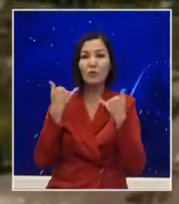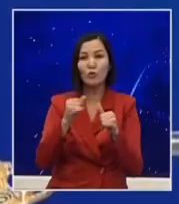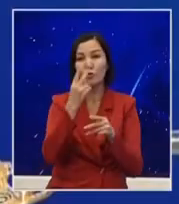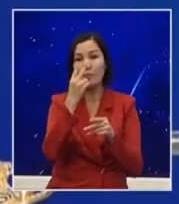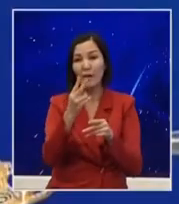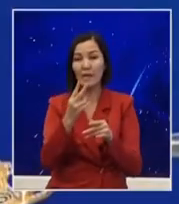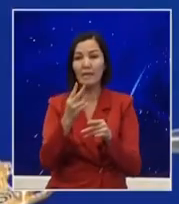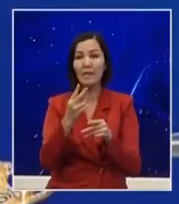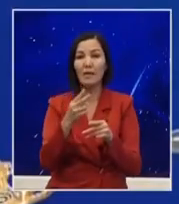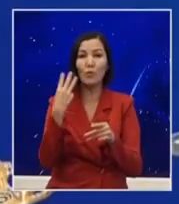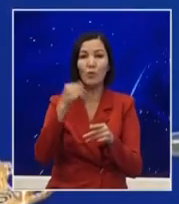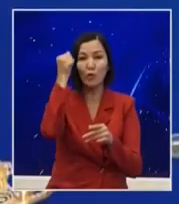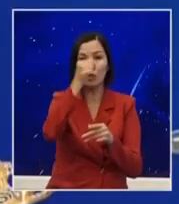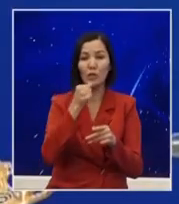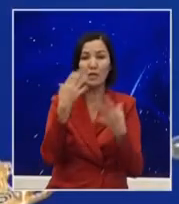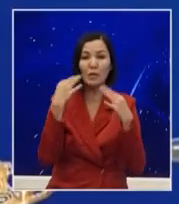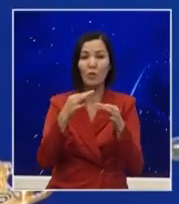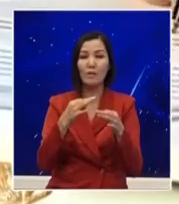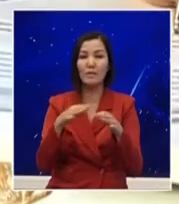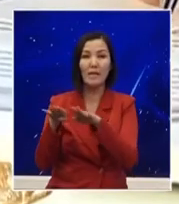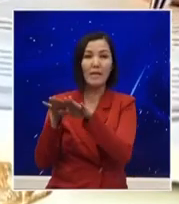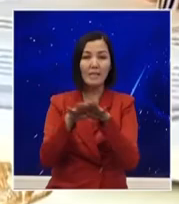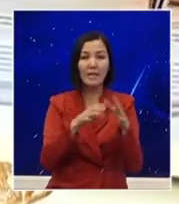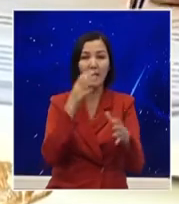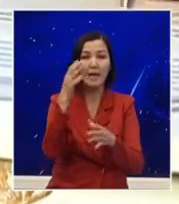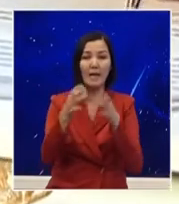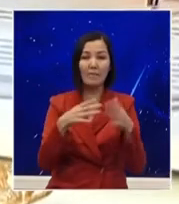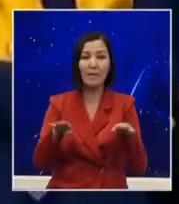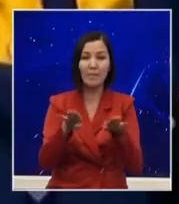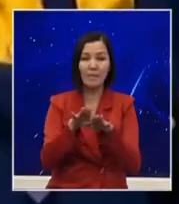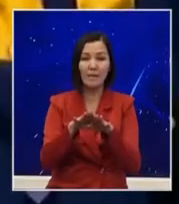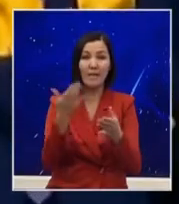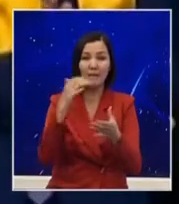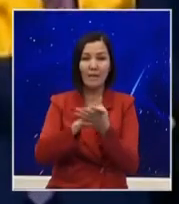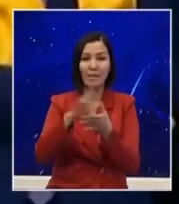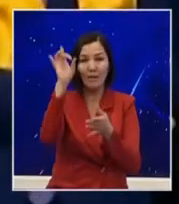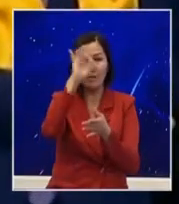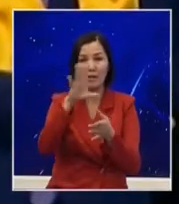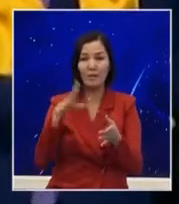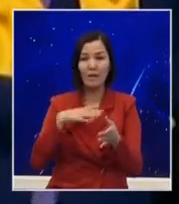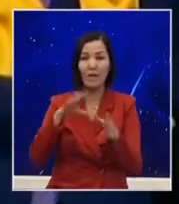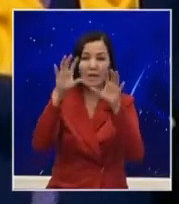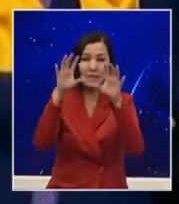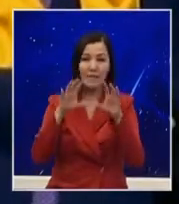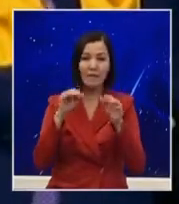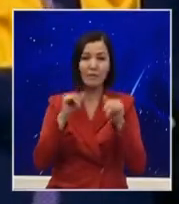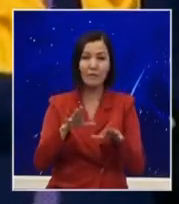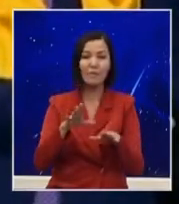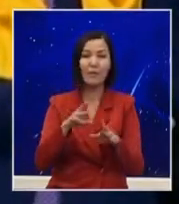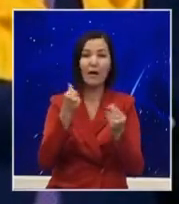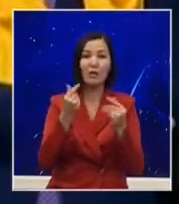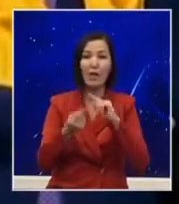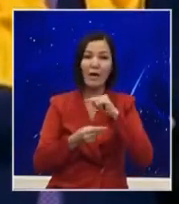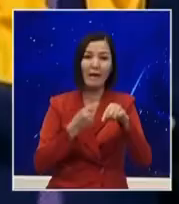30 жылдығында Қазақстан өзін терезесінен керегесі кең мемлекет қатарына қойды. Ата заңымыз жазылып, төл теңгеміз